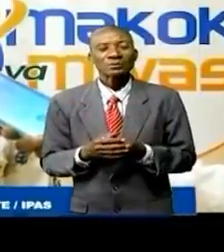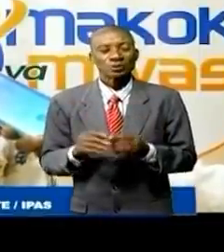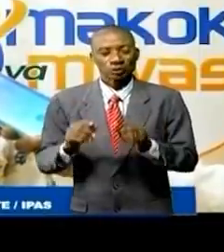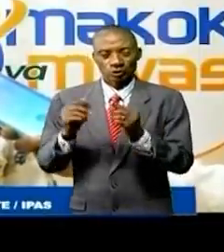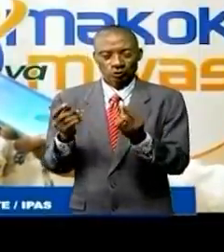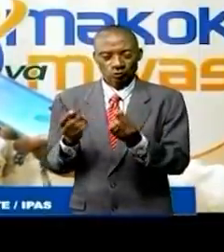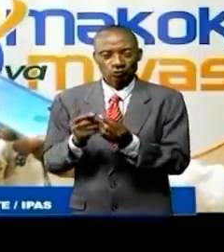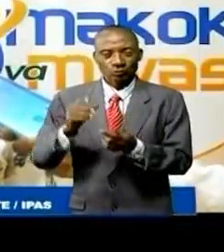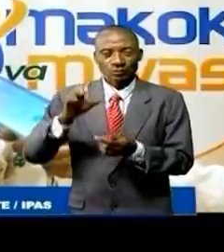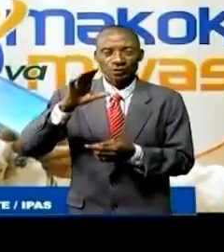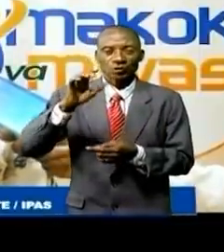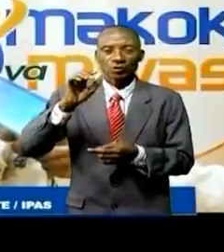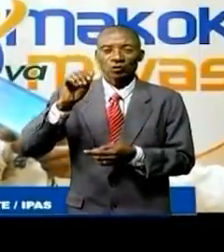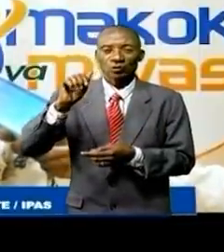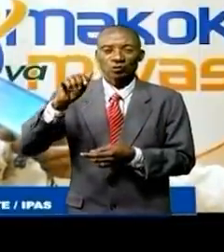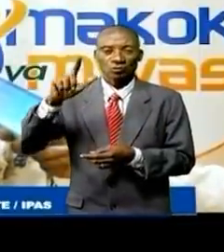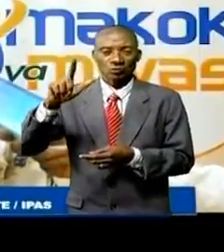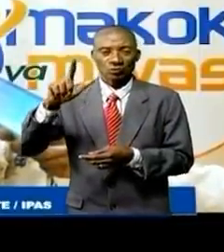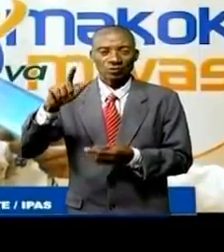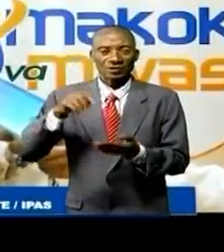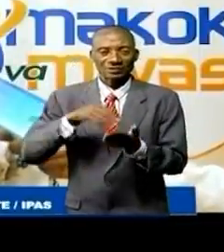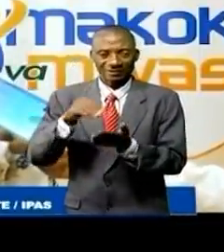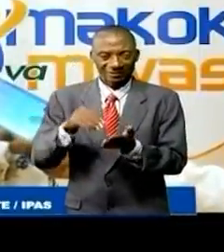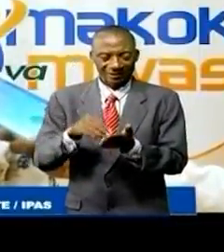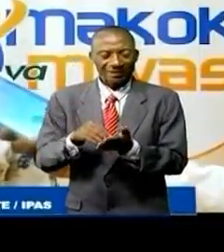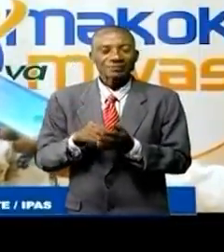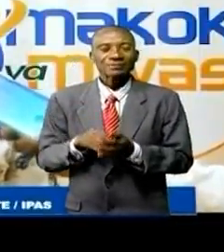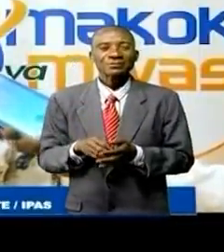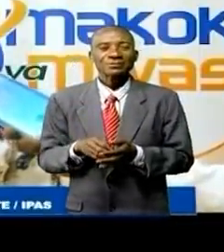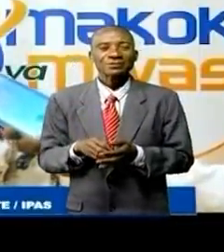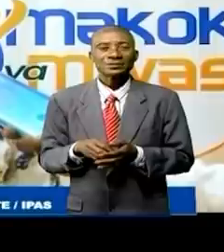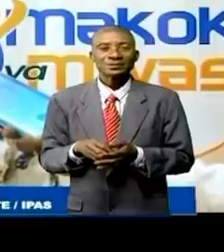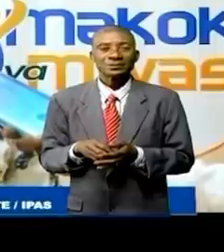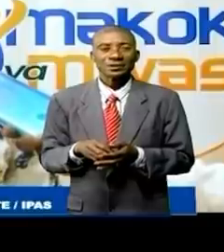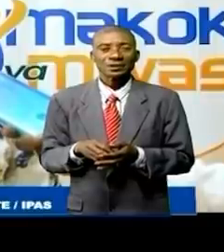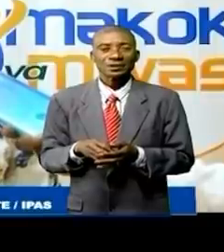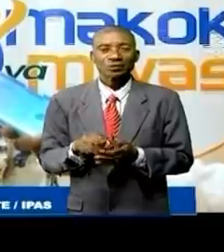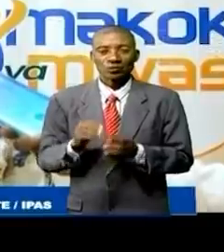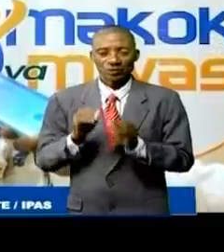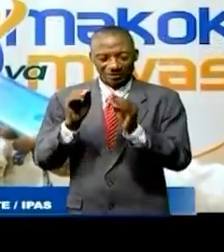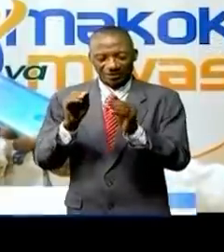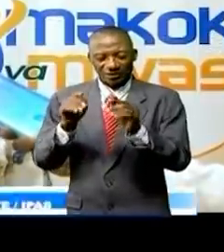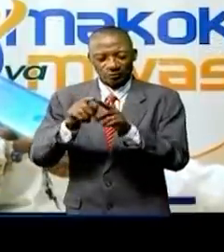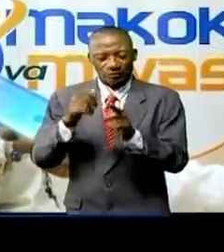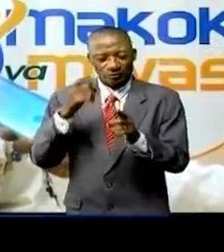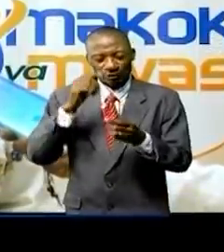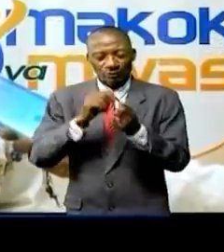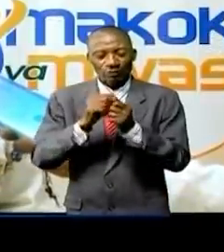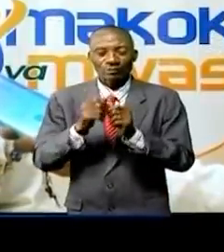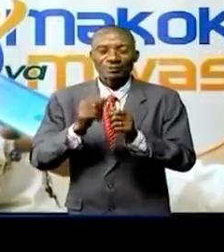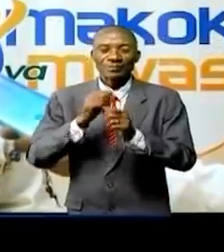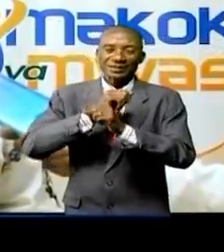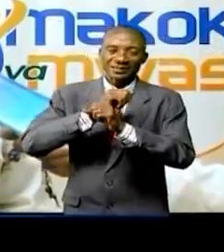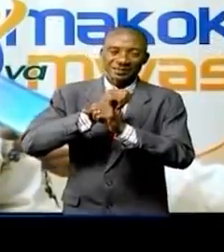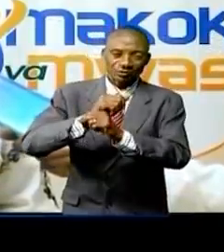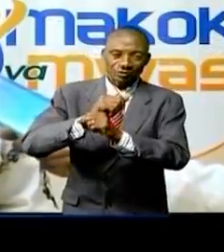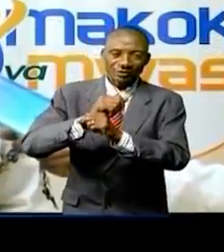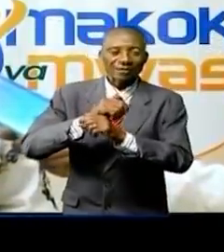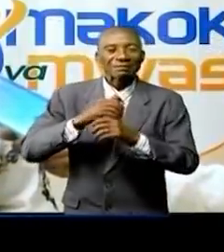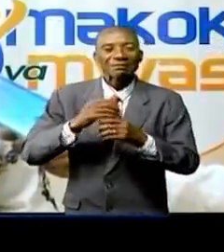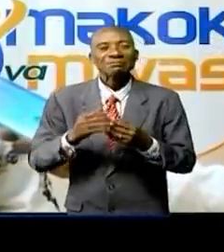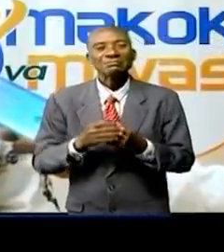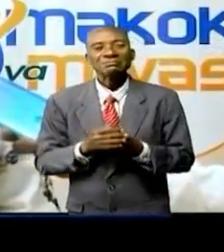en intégrant bien sûr les questions sur l'avortement sécurisé et les autres thématiques de